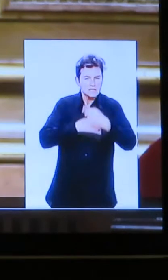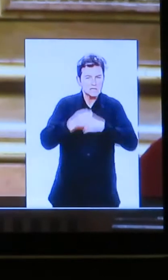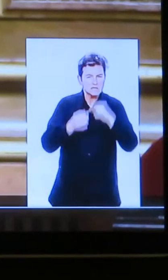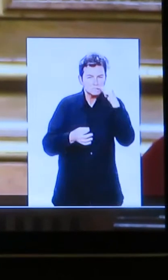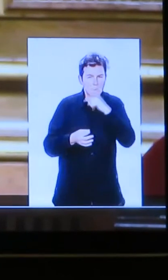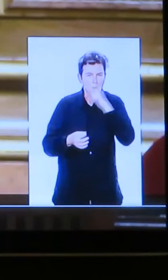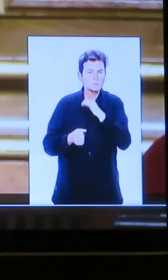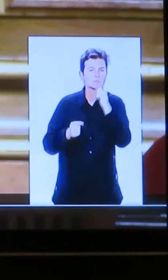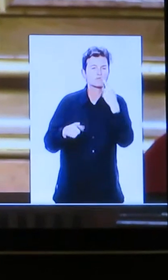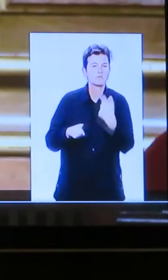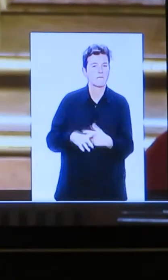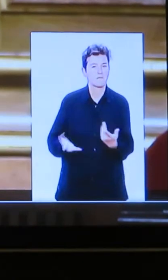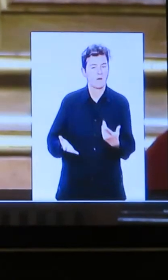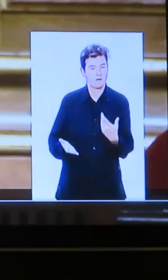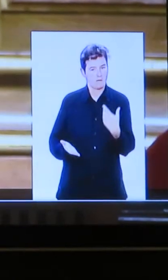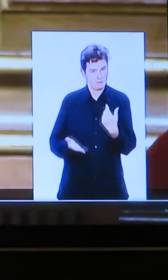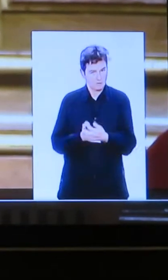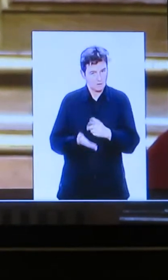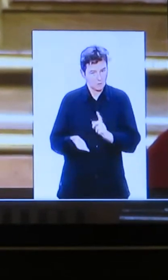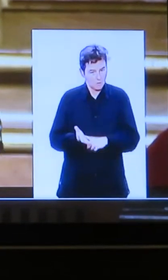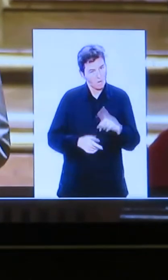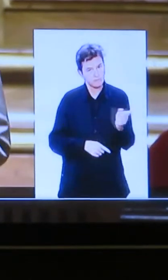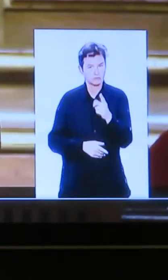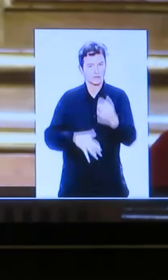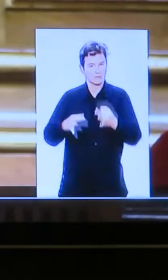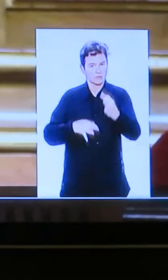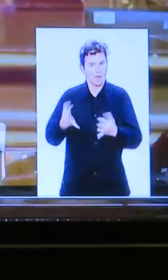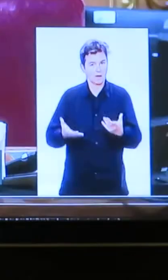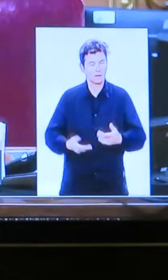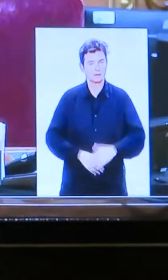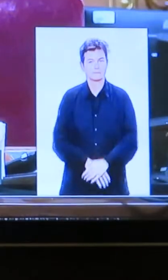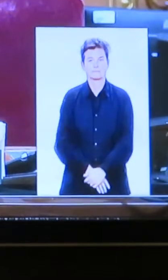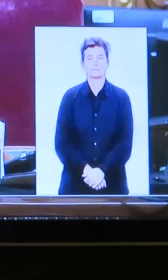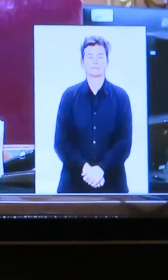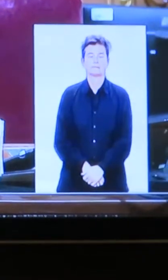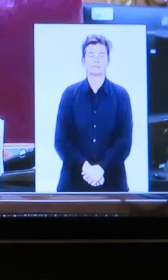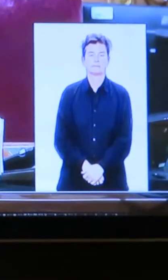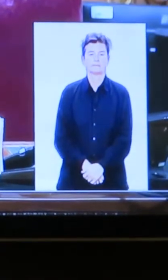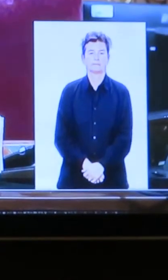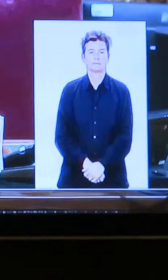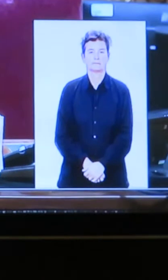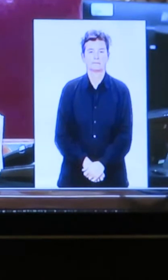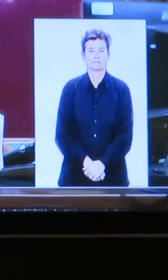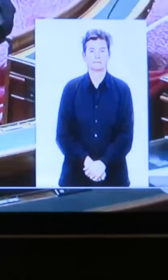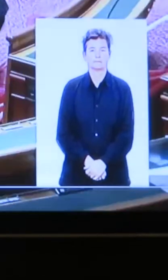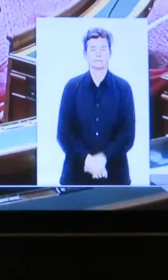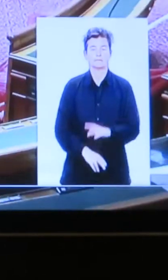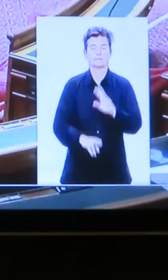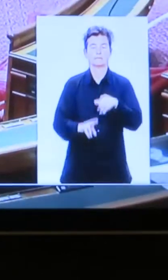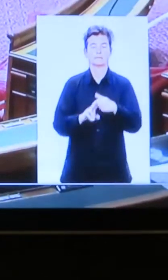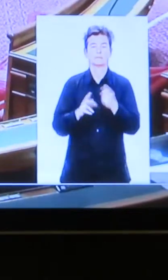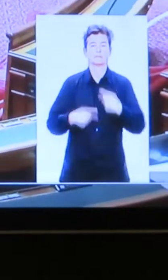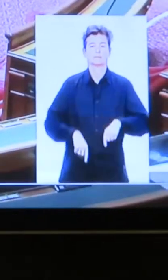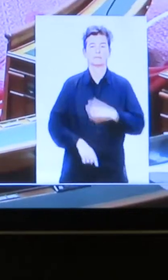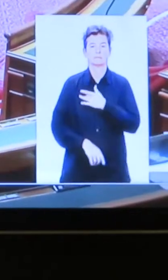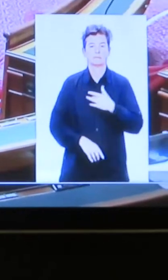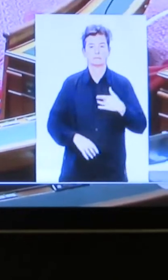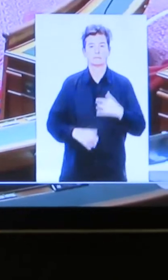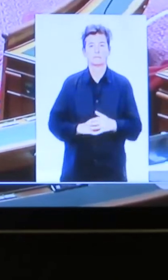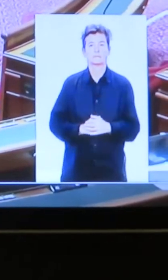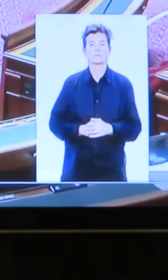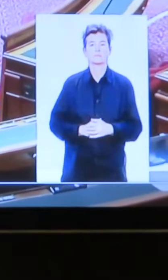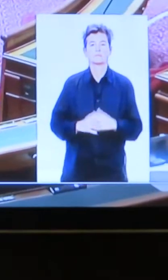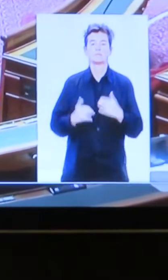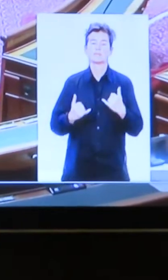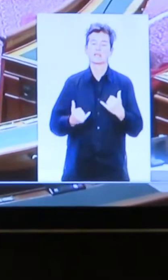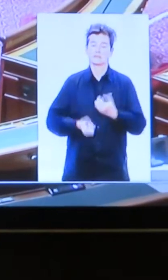successifs relèvent de la Cour de justice de la République? Pour vous répondre, la parole est à Monsieur Véran. Je rappelle que ici la parole